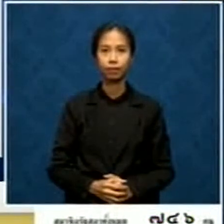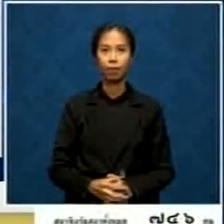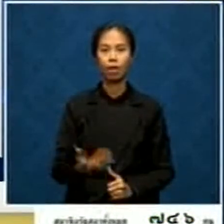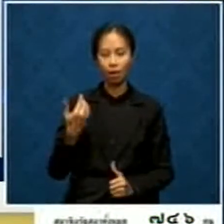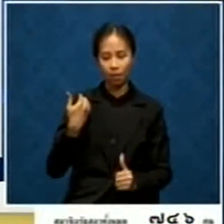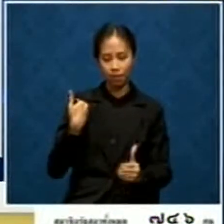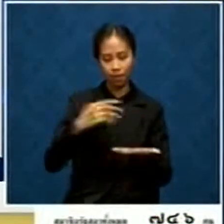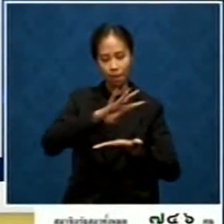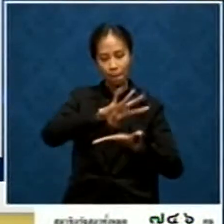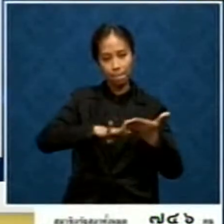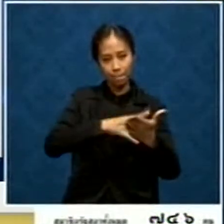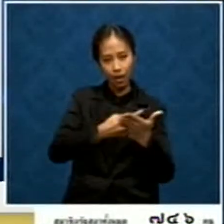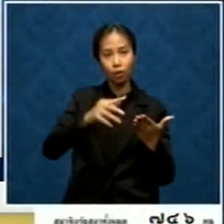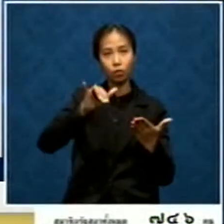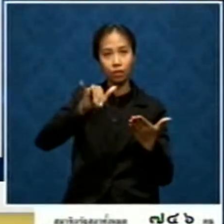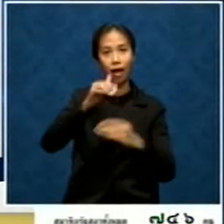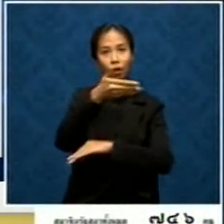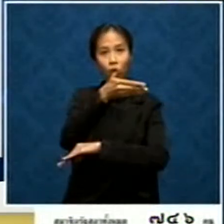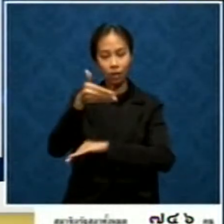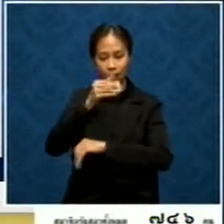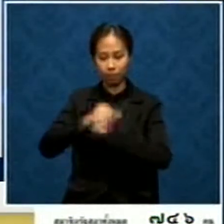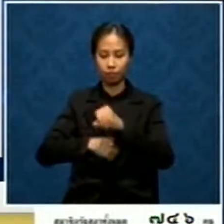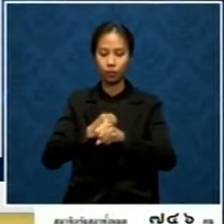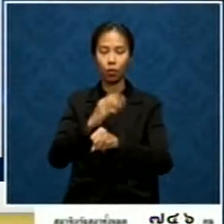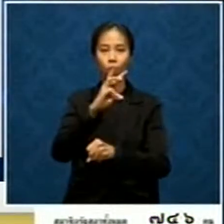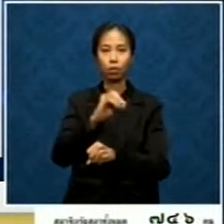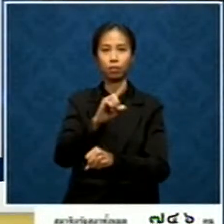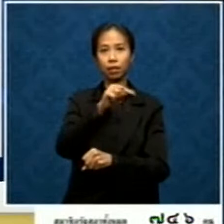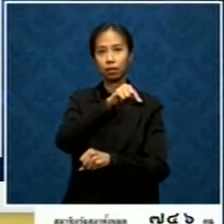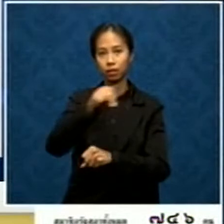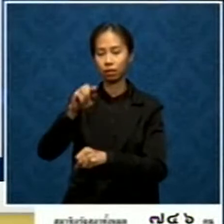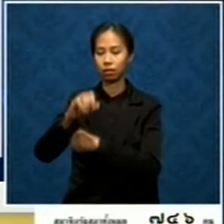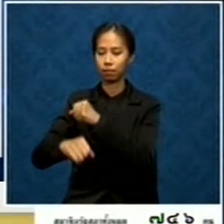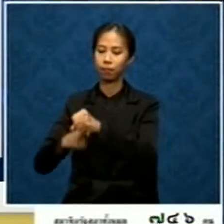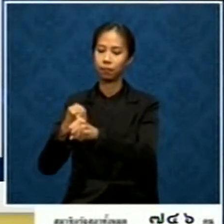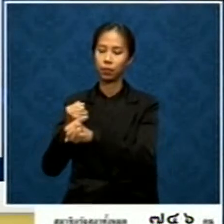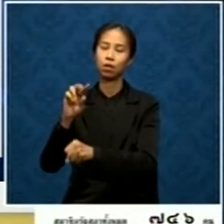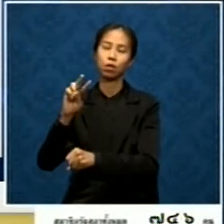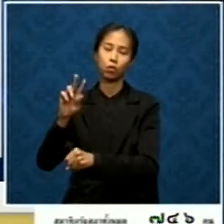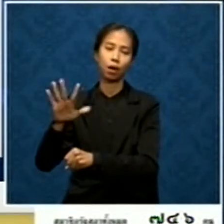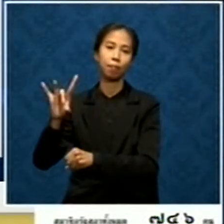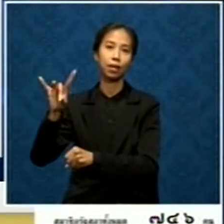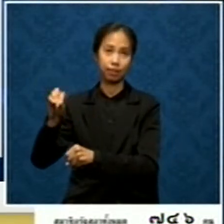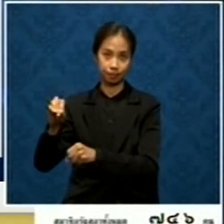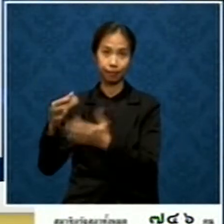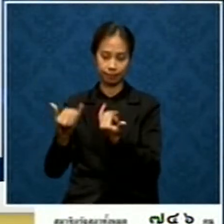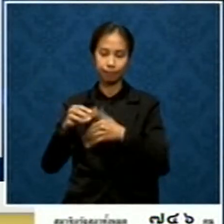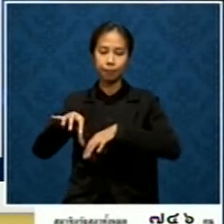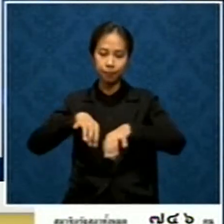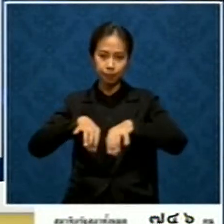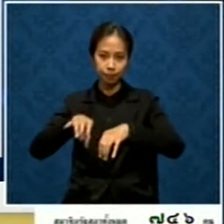ทธศาสตร์ชาติพุทธศักราช2561ถึง2580เรียบร้อยแล้ว